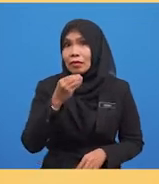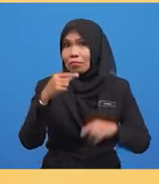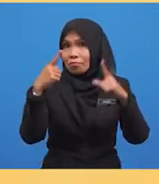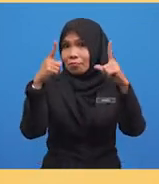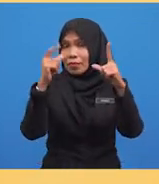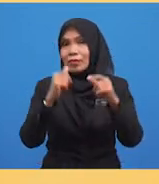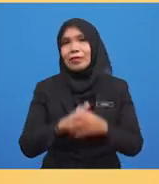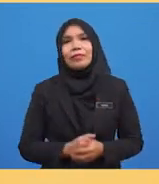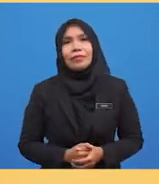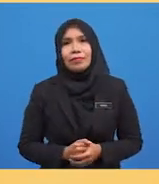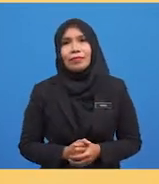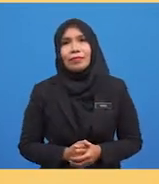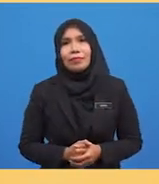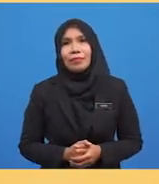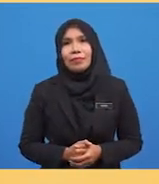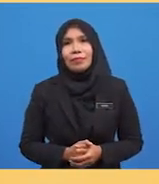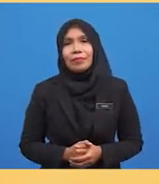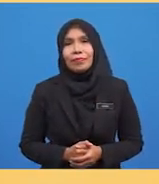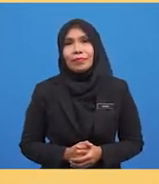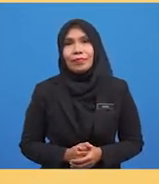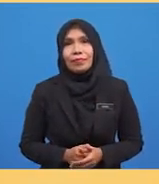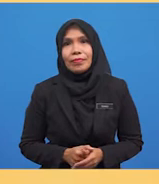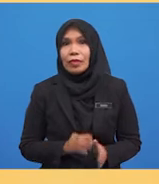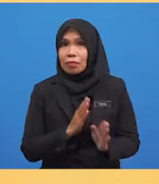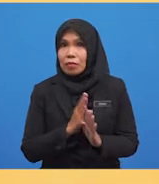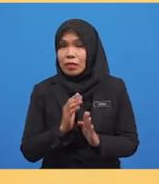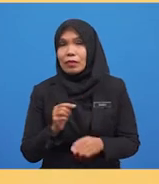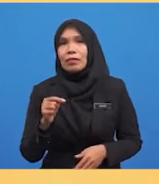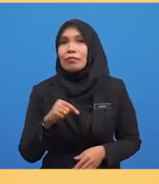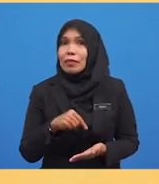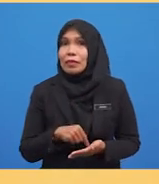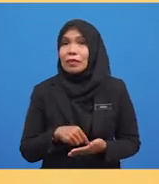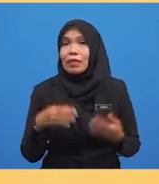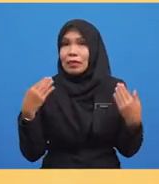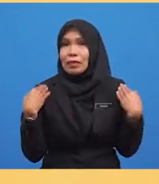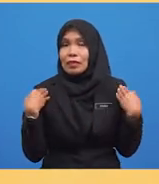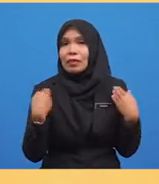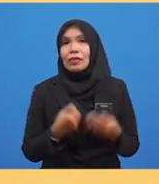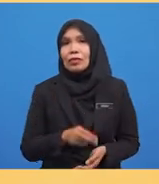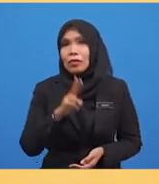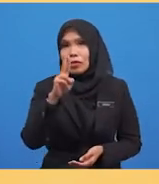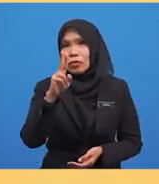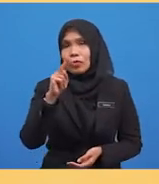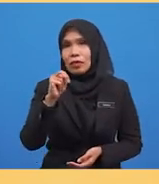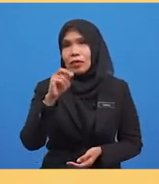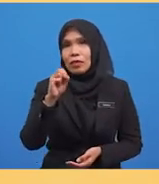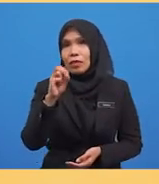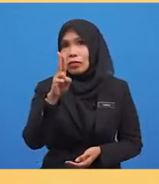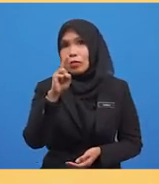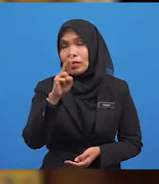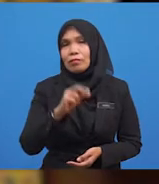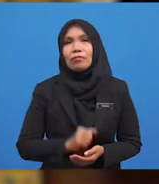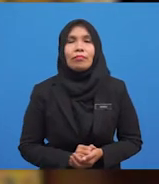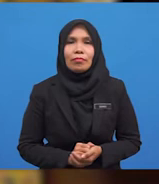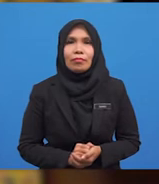sama. Maka baris ini mempunyai unsur bunyi repetisi. kita telah